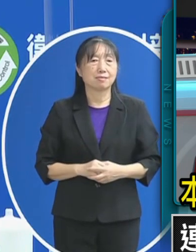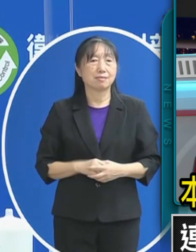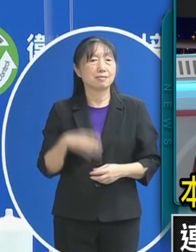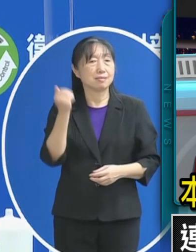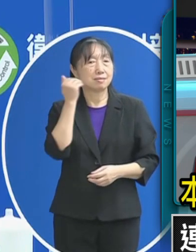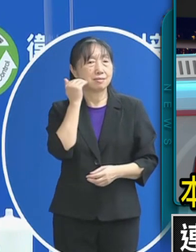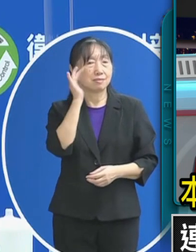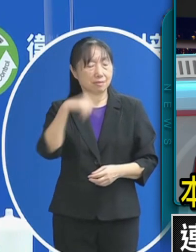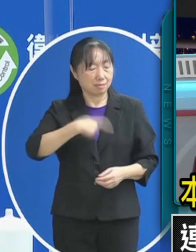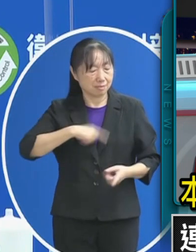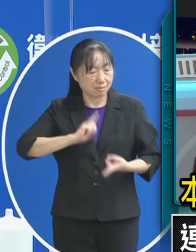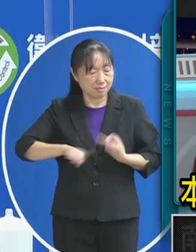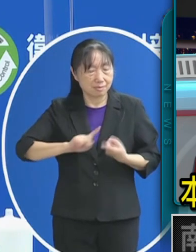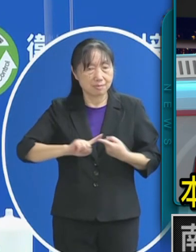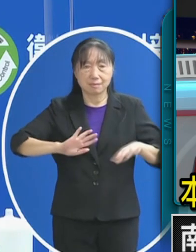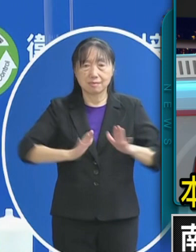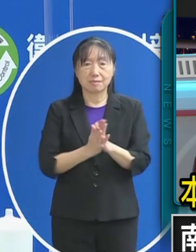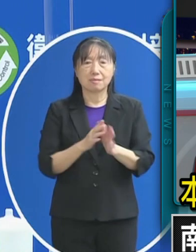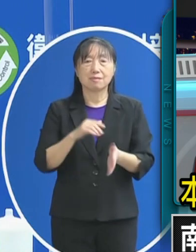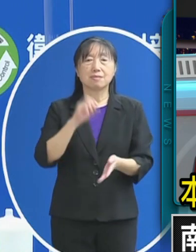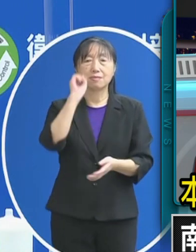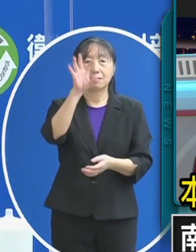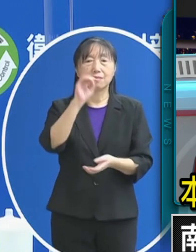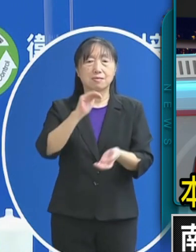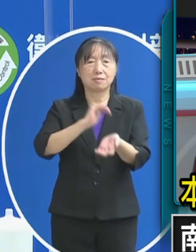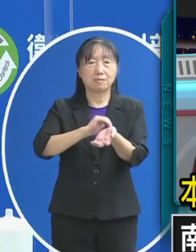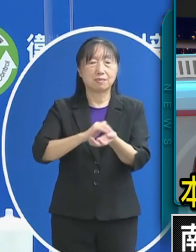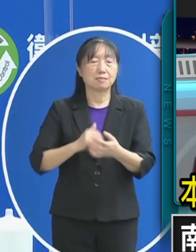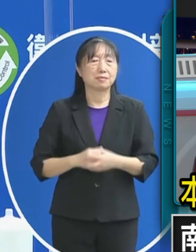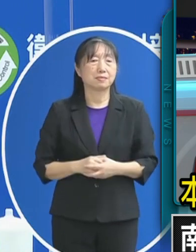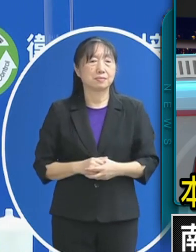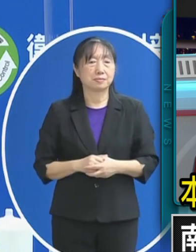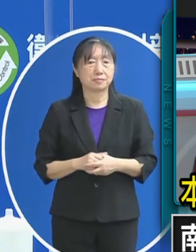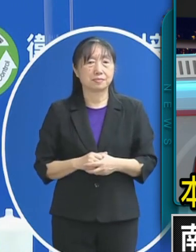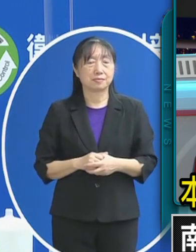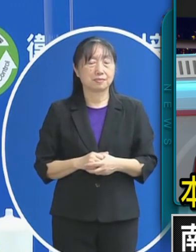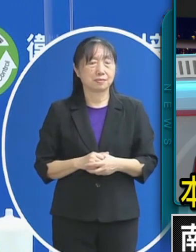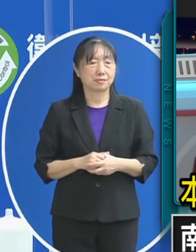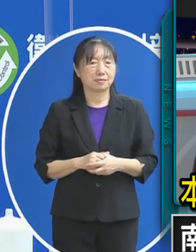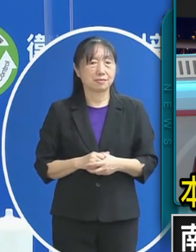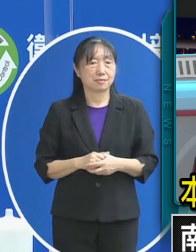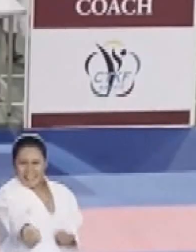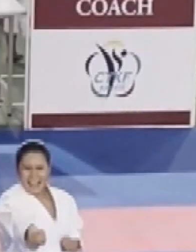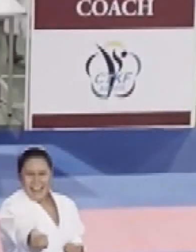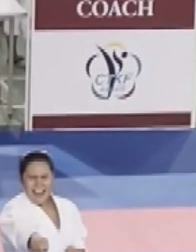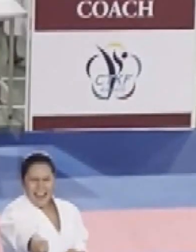九月归队，更在这个月三号参加中正杯比赛，再次拿下个人组的金牌。